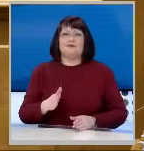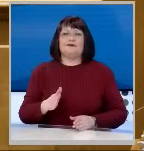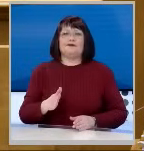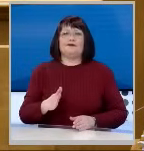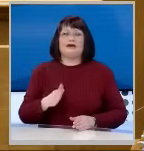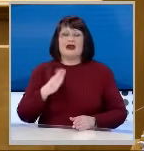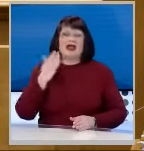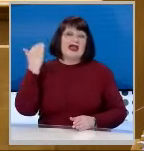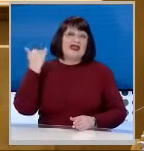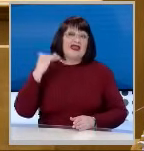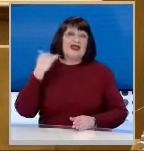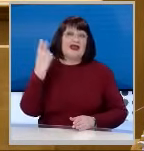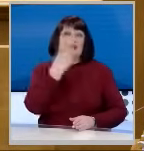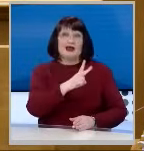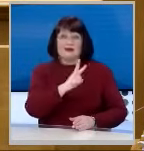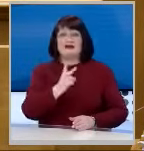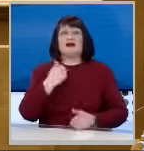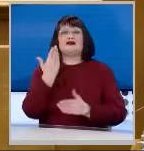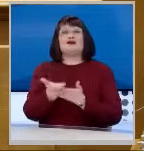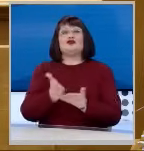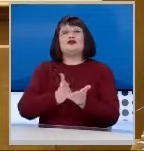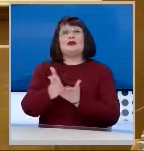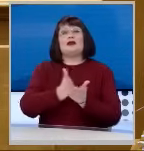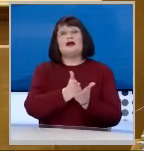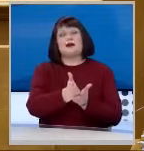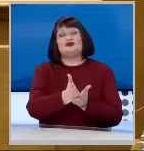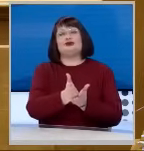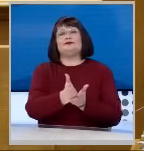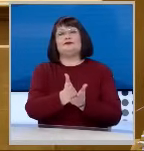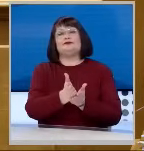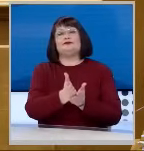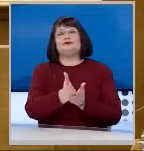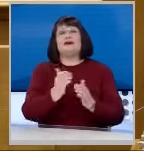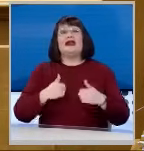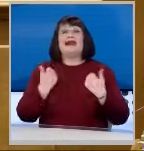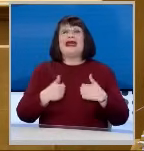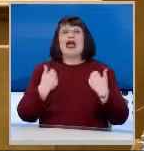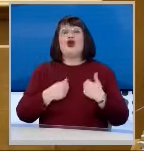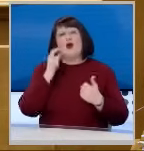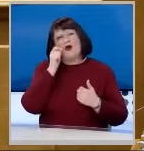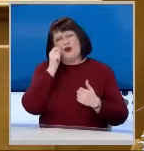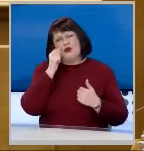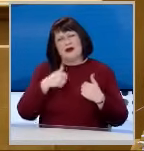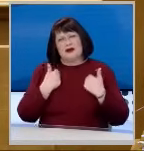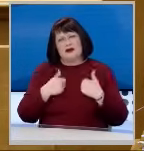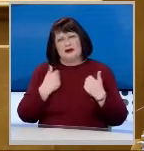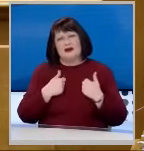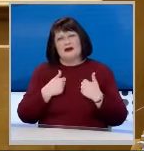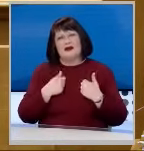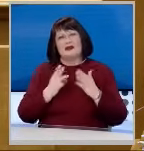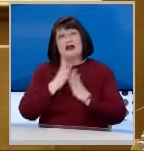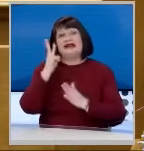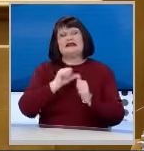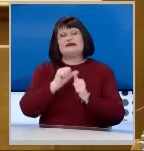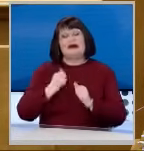σας ζητεί δικαίωση ο νεαρός που ακόμη 13